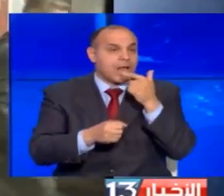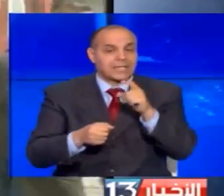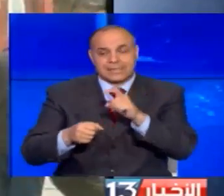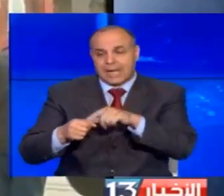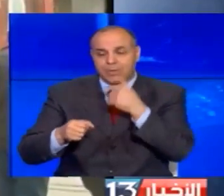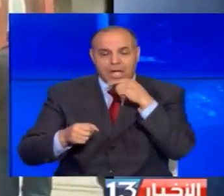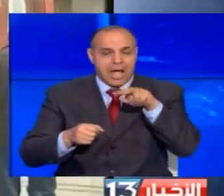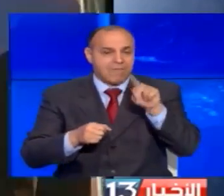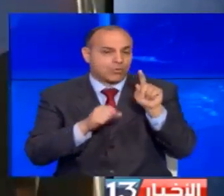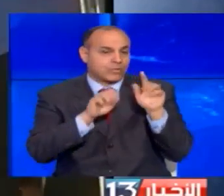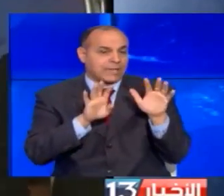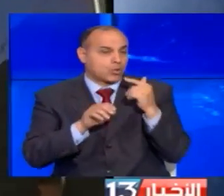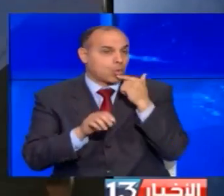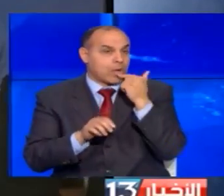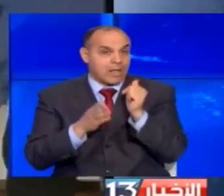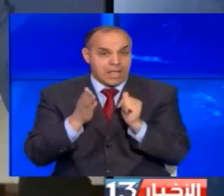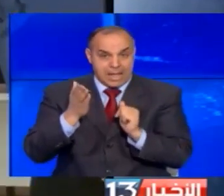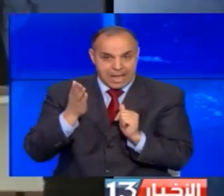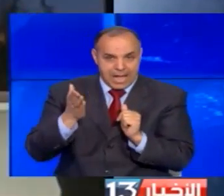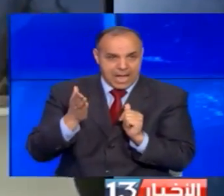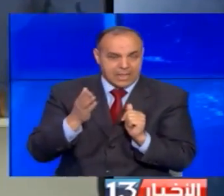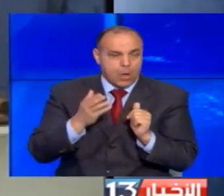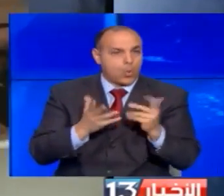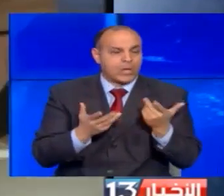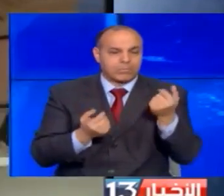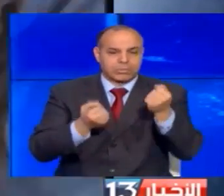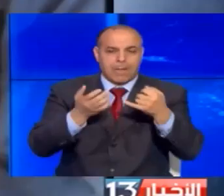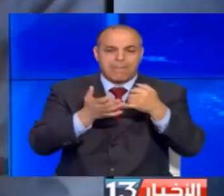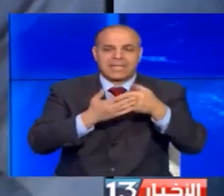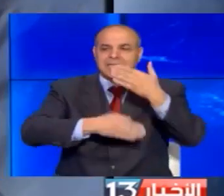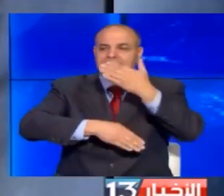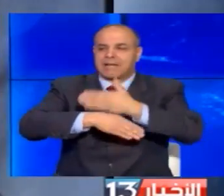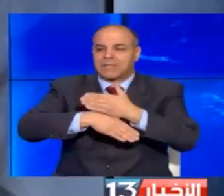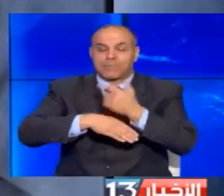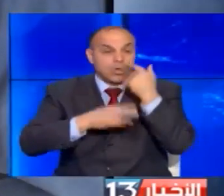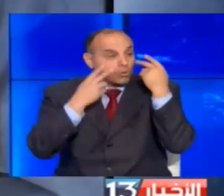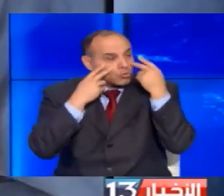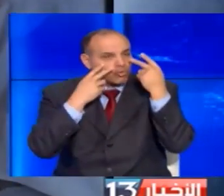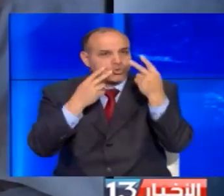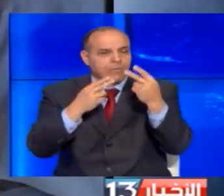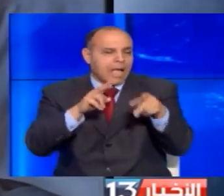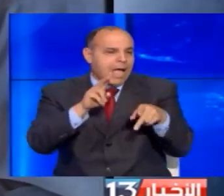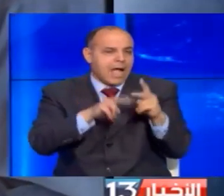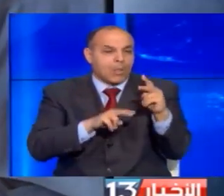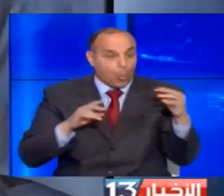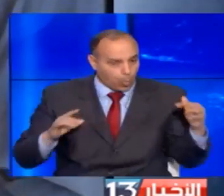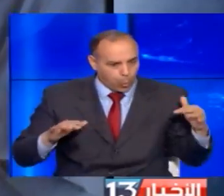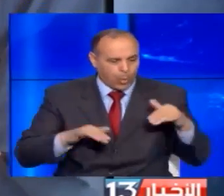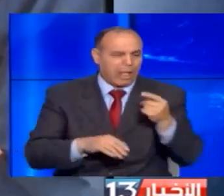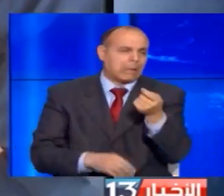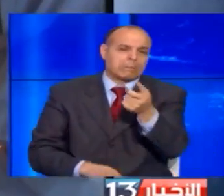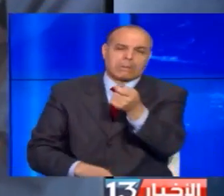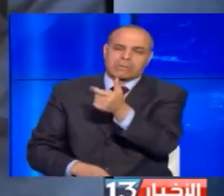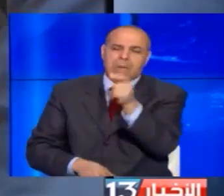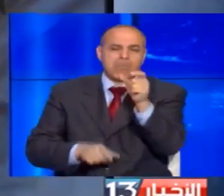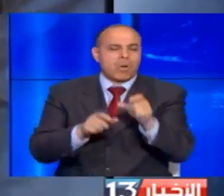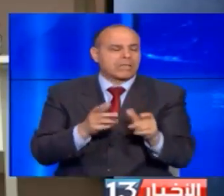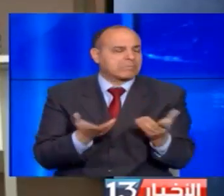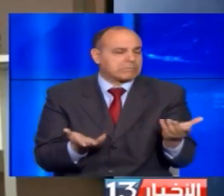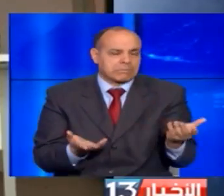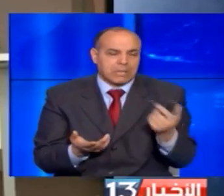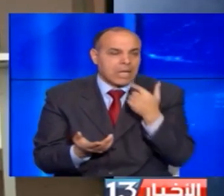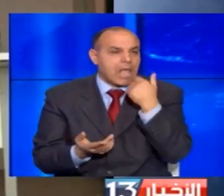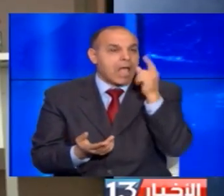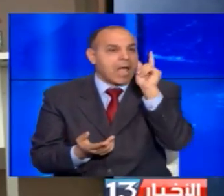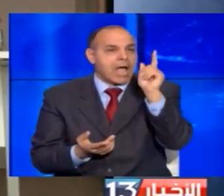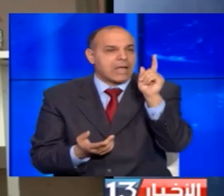انتخابات 2019 المنتصبة بمدينة قفصة شهدت في أغلبها إقبالا ضعيفا من المواطنين